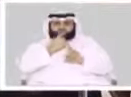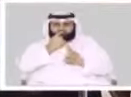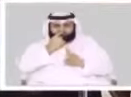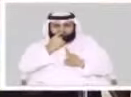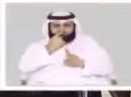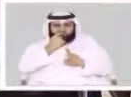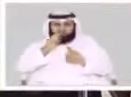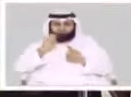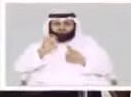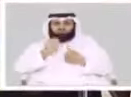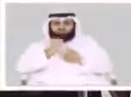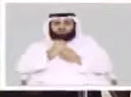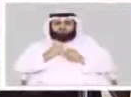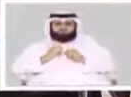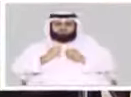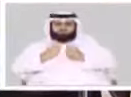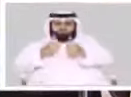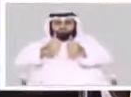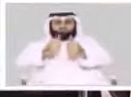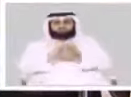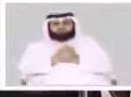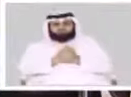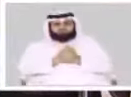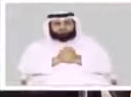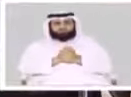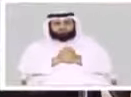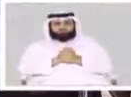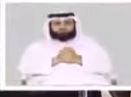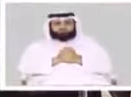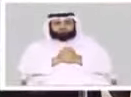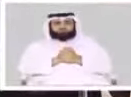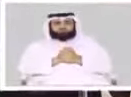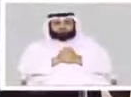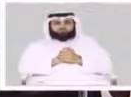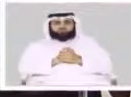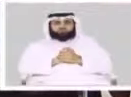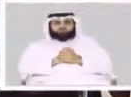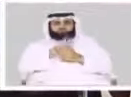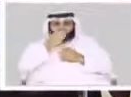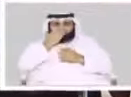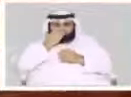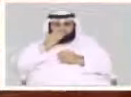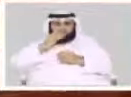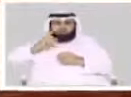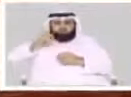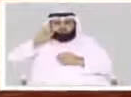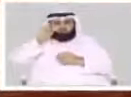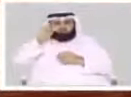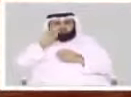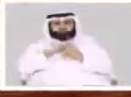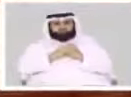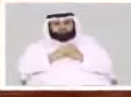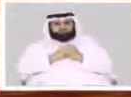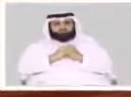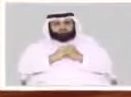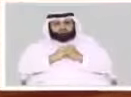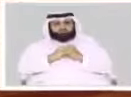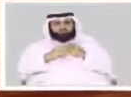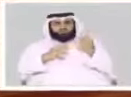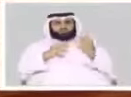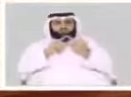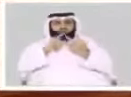الامتثال وأن تساق إلى الطاعة لله عز وجل بهذين